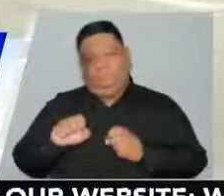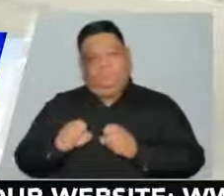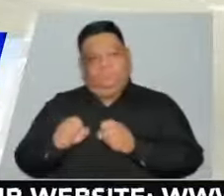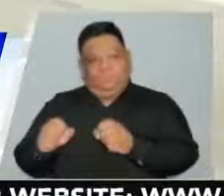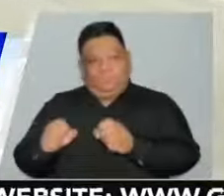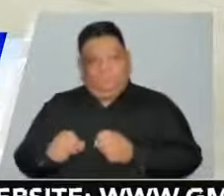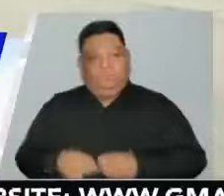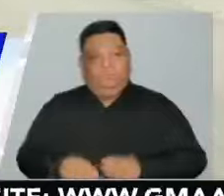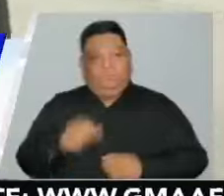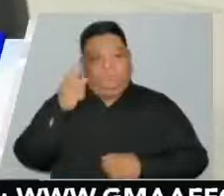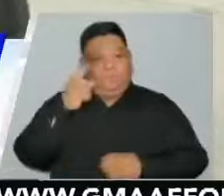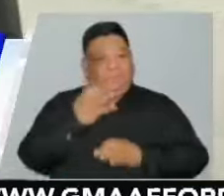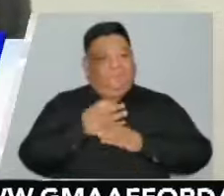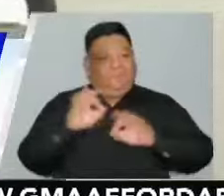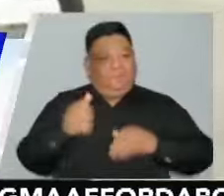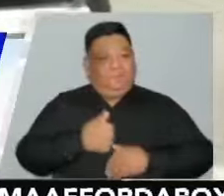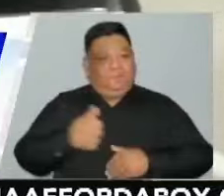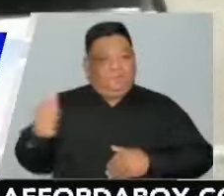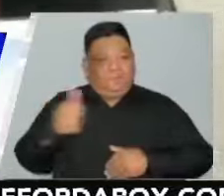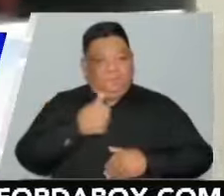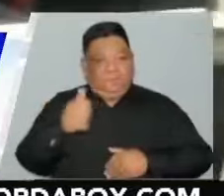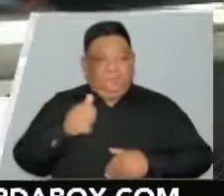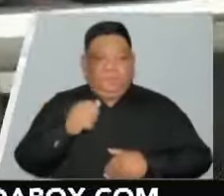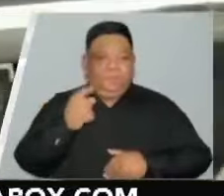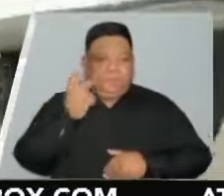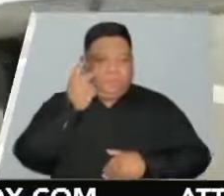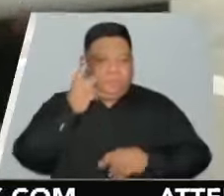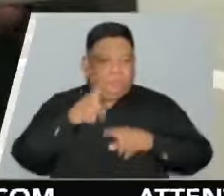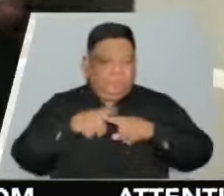ang masasakyan ng mga commuter.